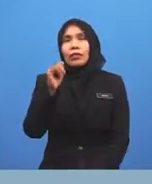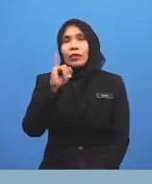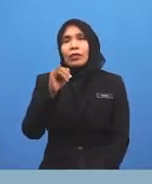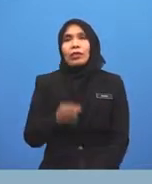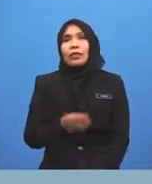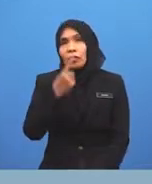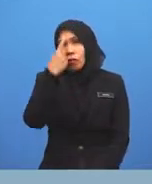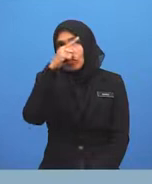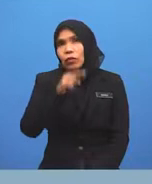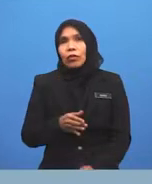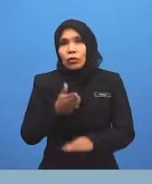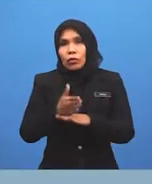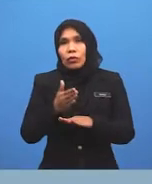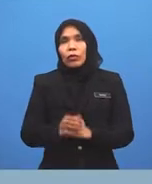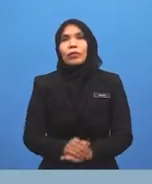magnet.